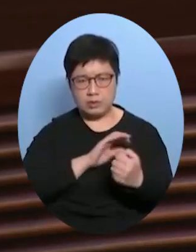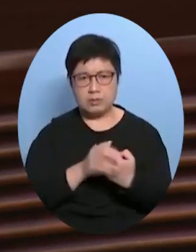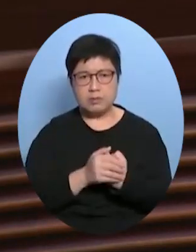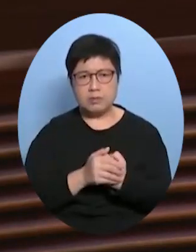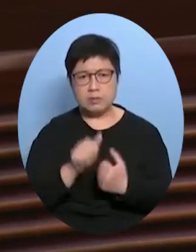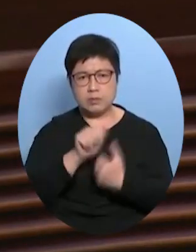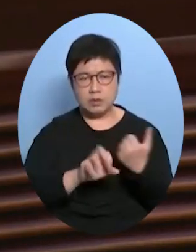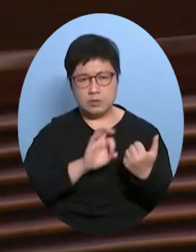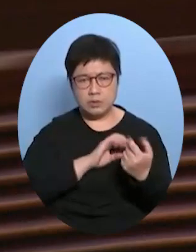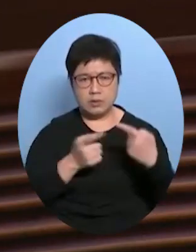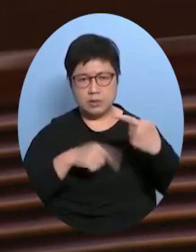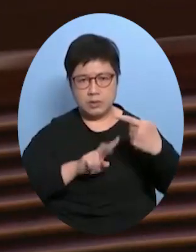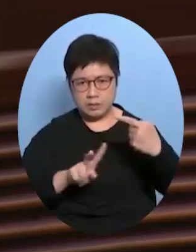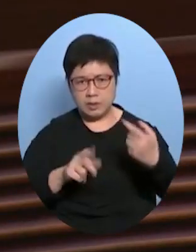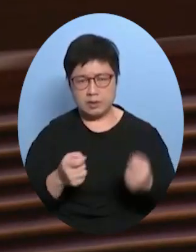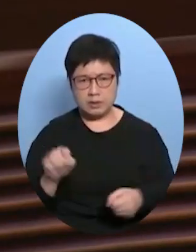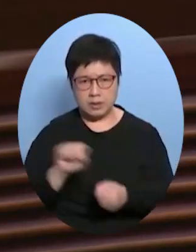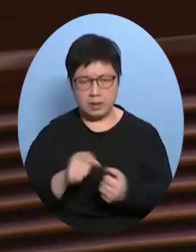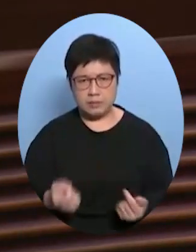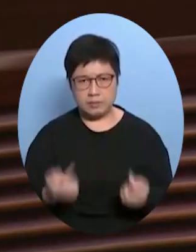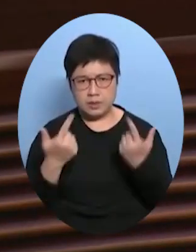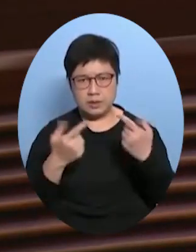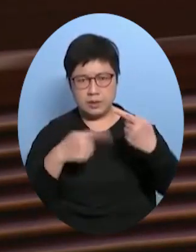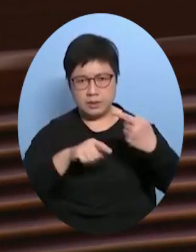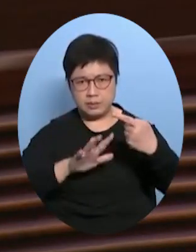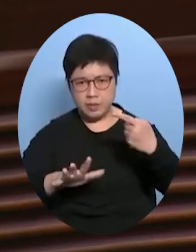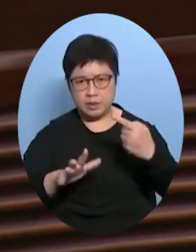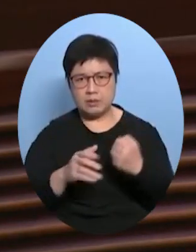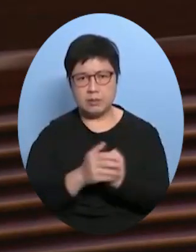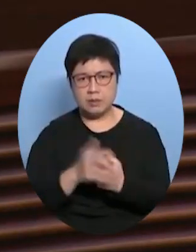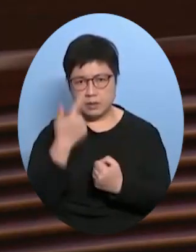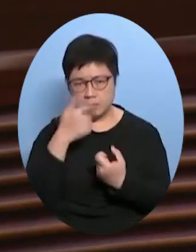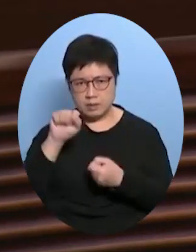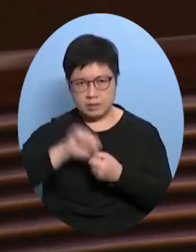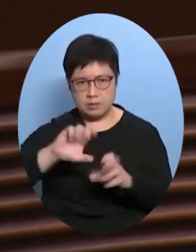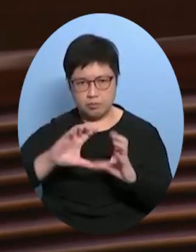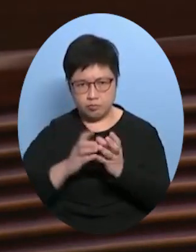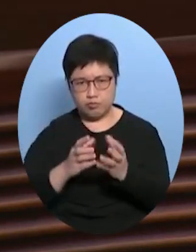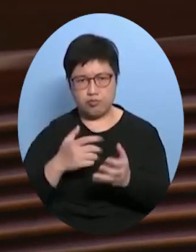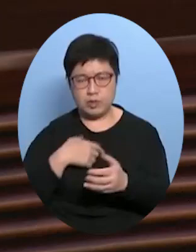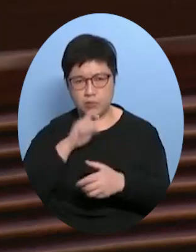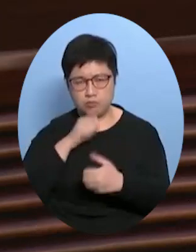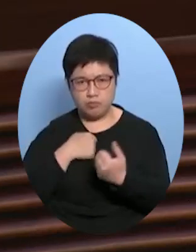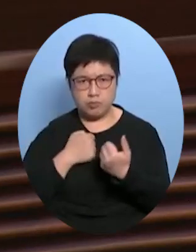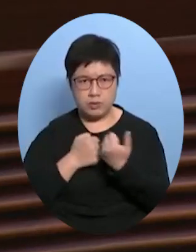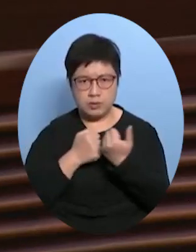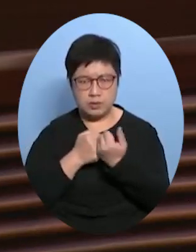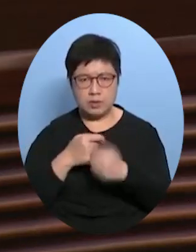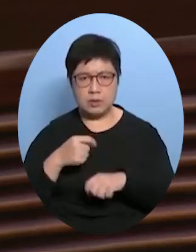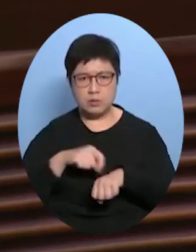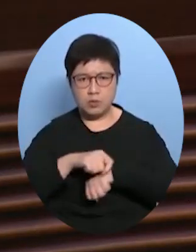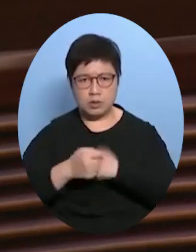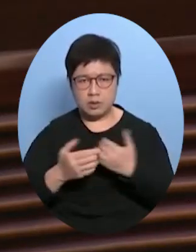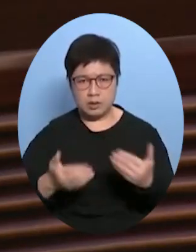人增至1500人，新增的第五界別可以強化國家利益的代表，有利於選委